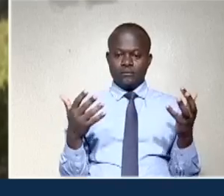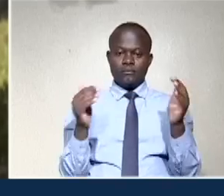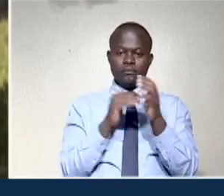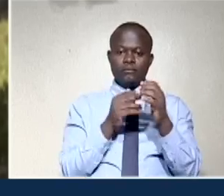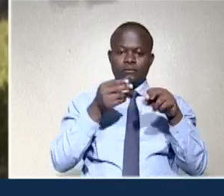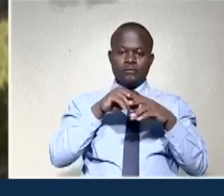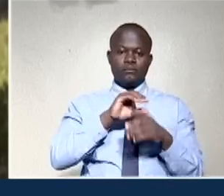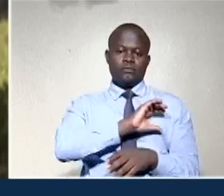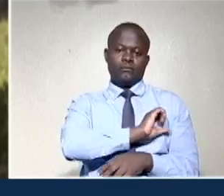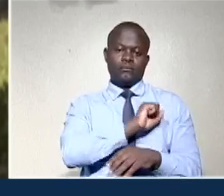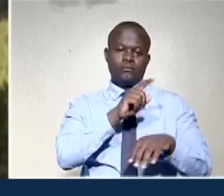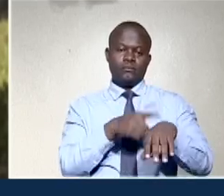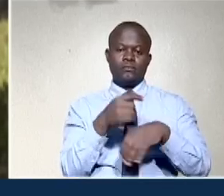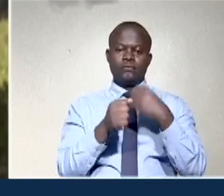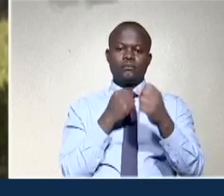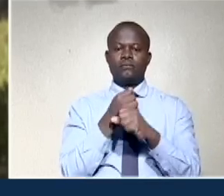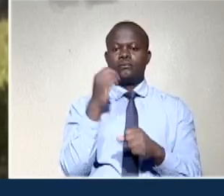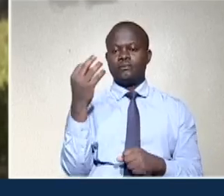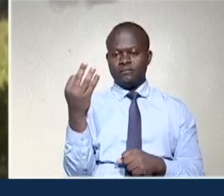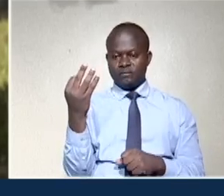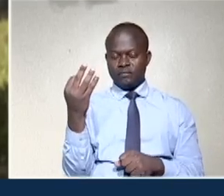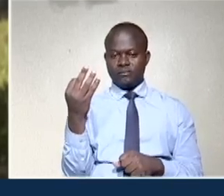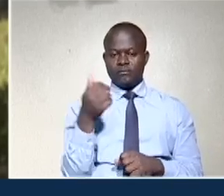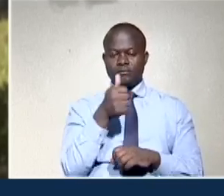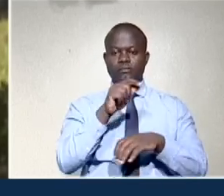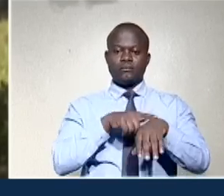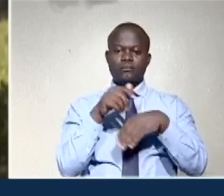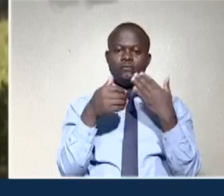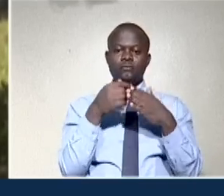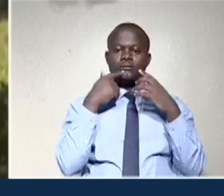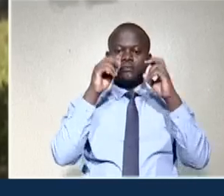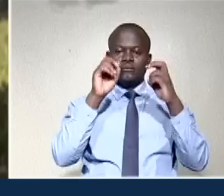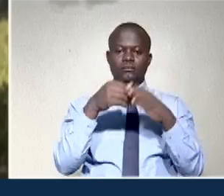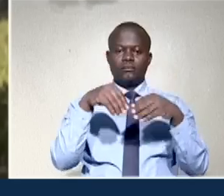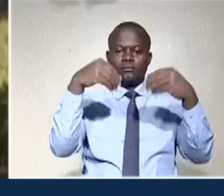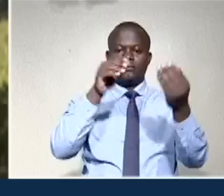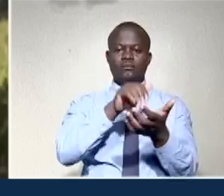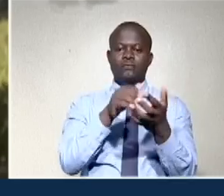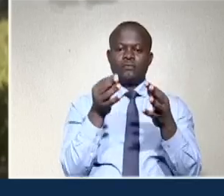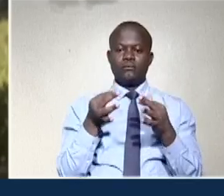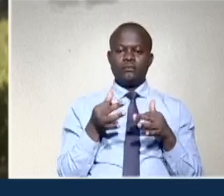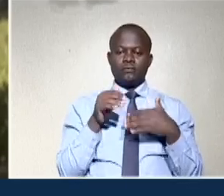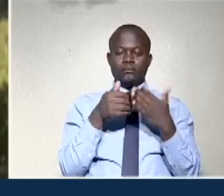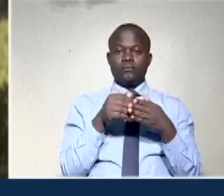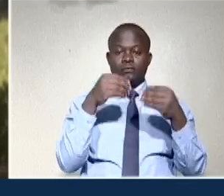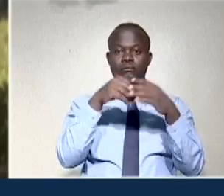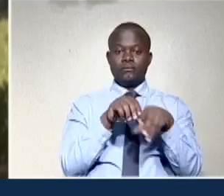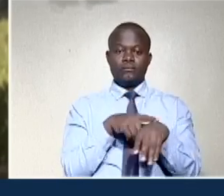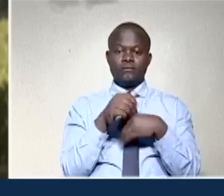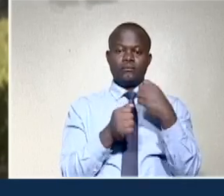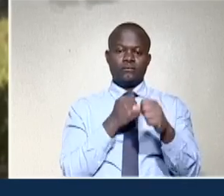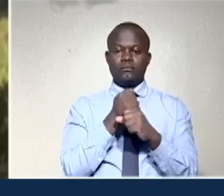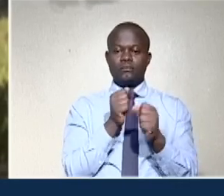Hakabamo kwihanganirwa ku gihe cy'imyaka 3. Icyo gihe ni ukuvuga ngo twaha ibigo by'imari bishobora guhabwa mu gihe cy'imyaka